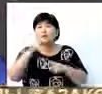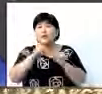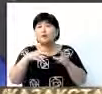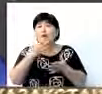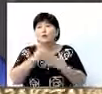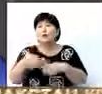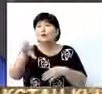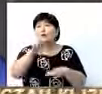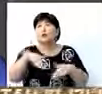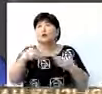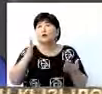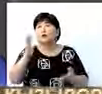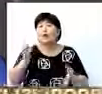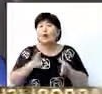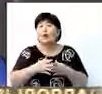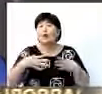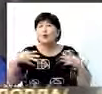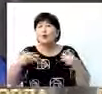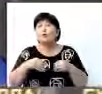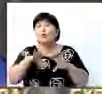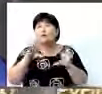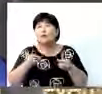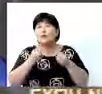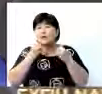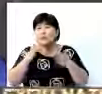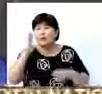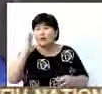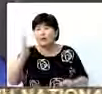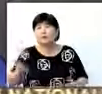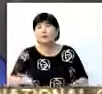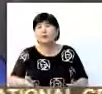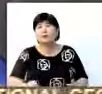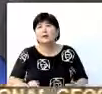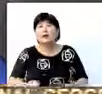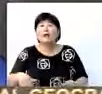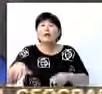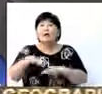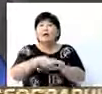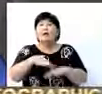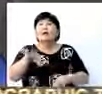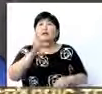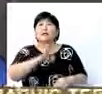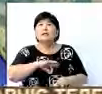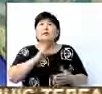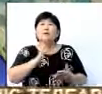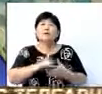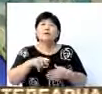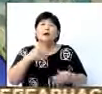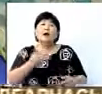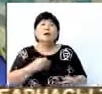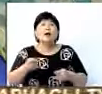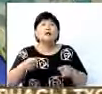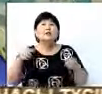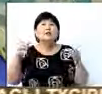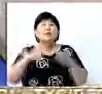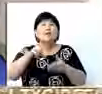болсын, отбасыларыңызға елге қайырлы болсын, шыққан өнімдерін халық игілігіне пайдалансын деген айтамын. Жетекші